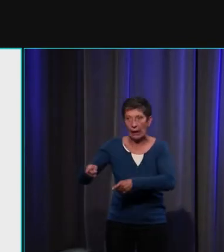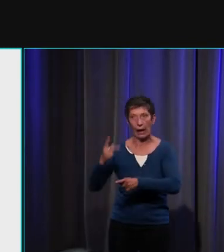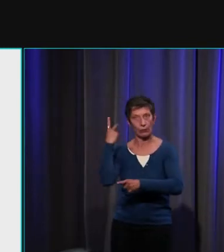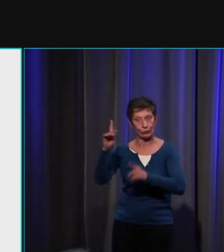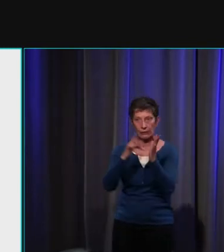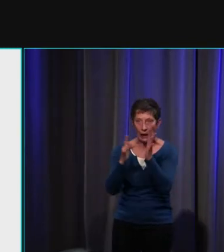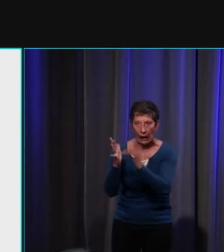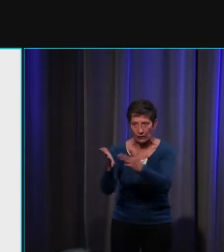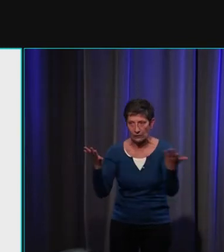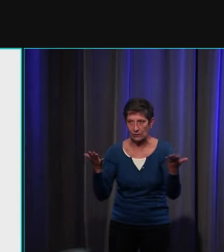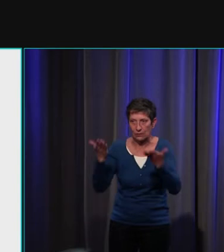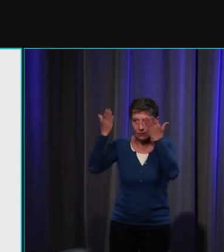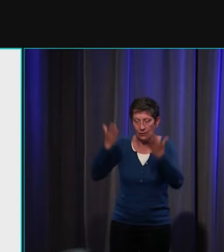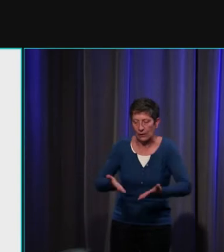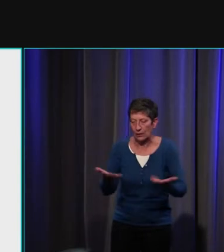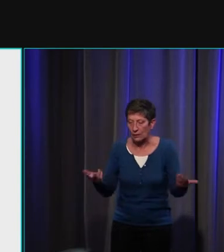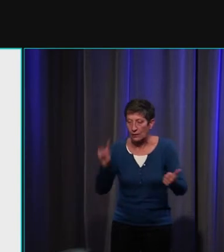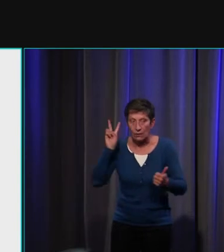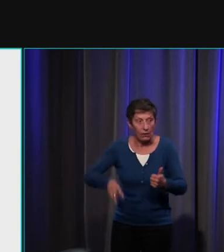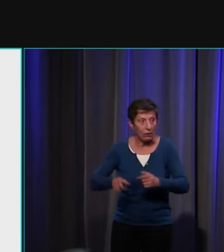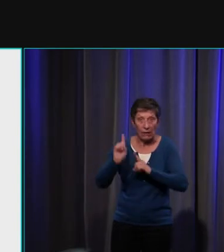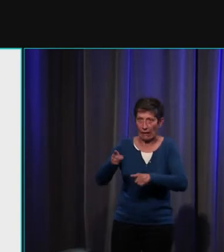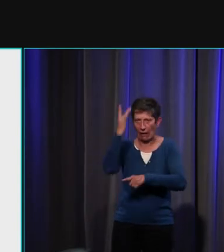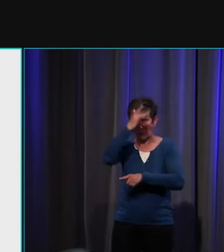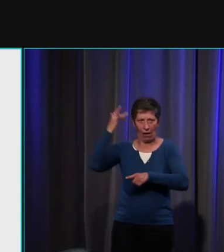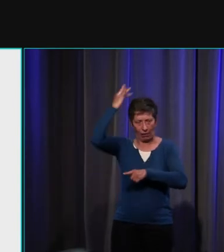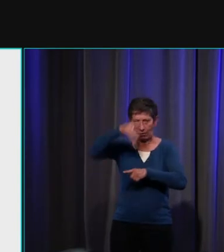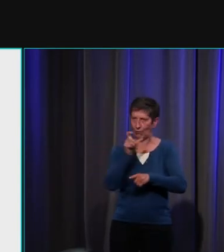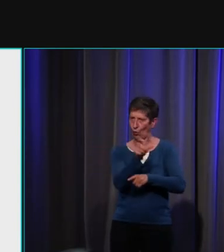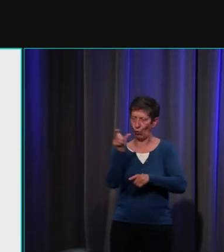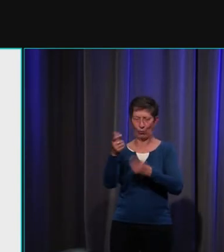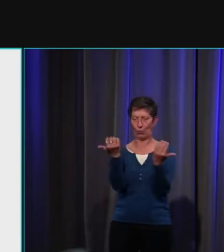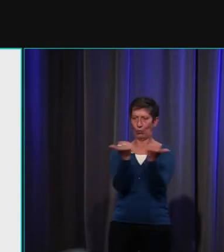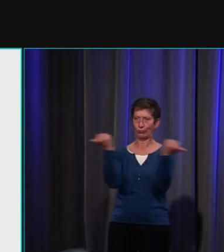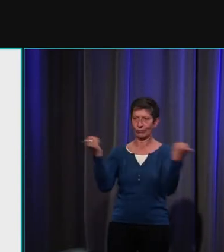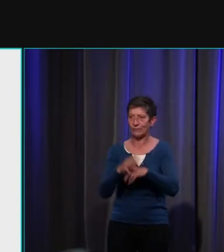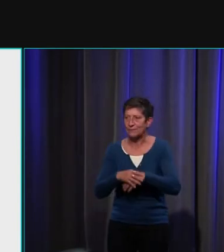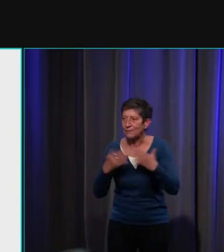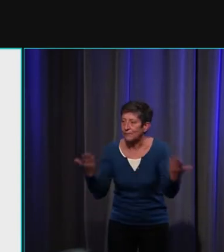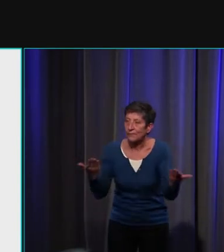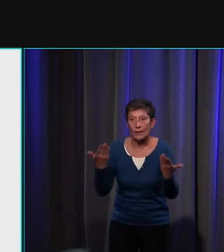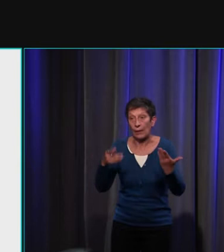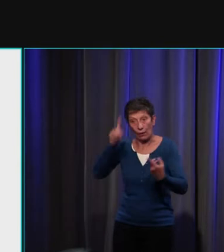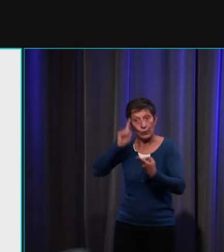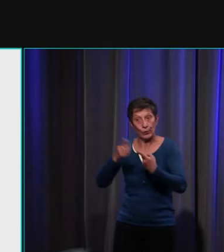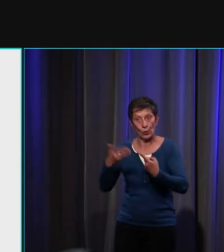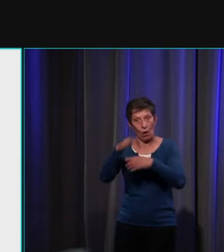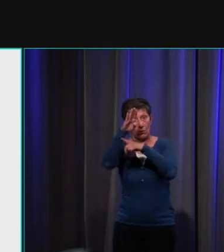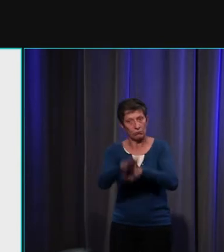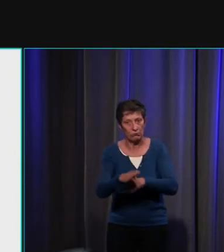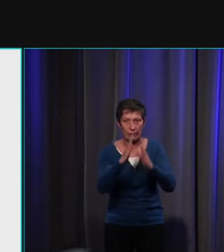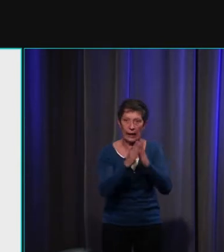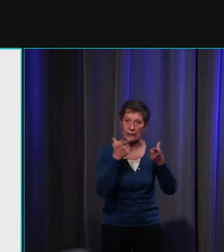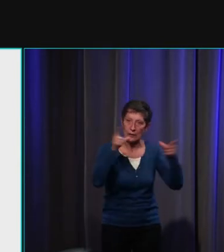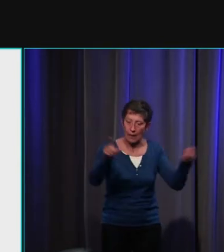glisser sur cet oxymore qui est la guerre sainte pour la préservation de la liberté de l'église et ce n'est pas un hasard